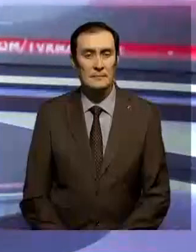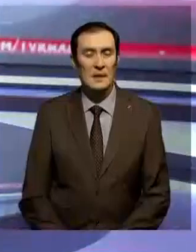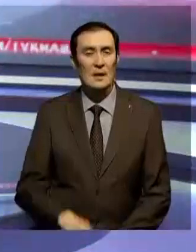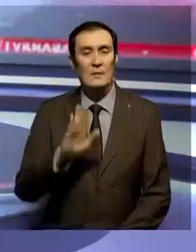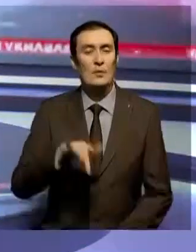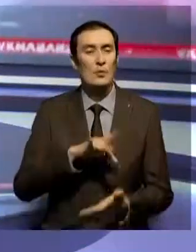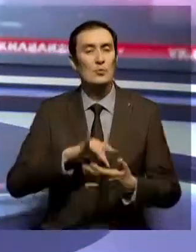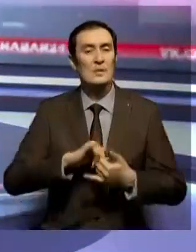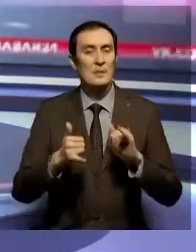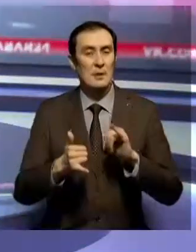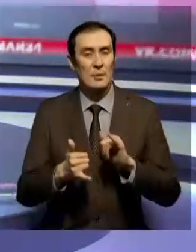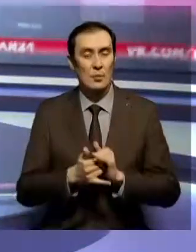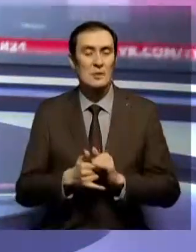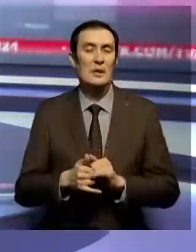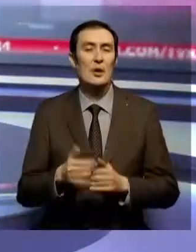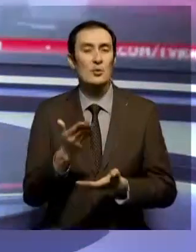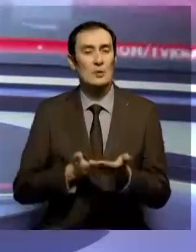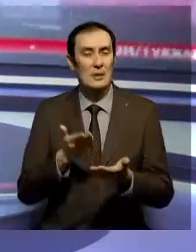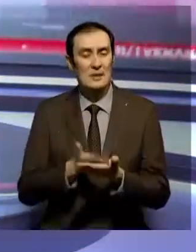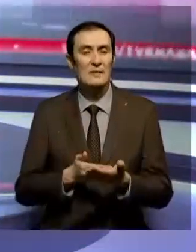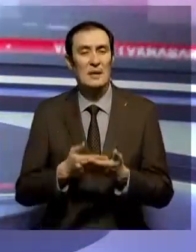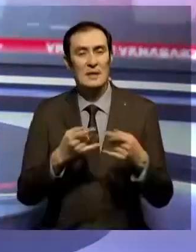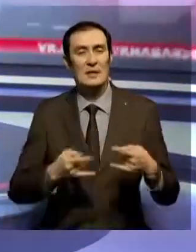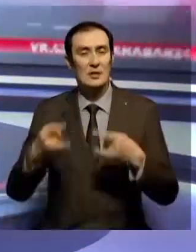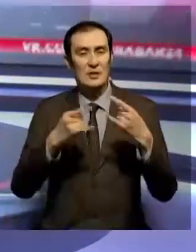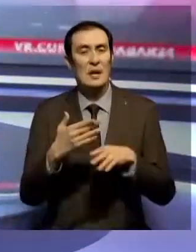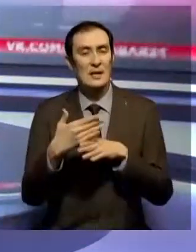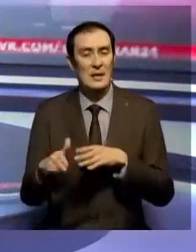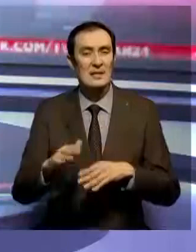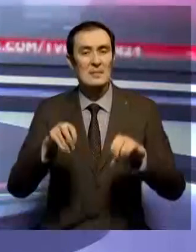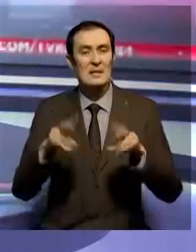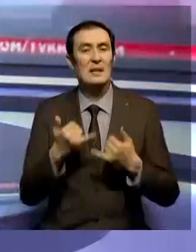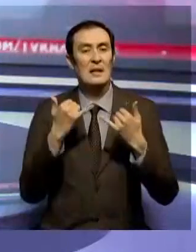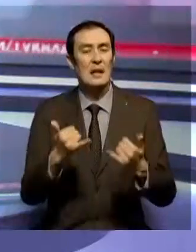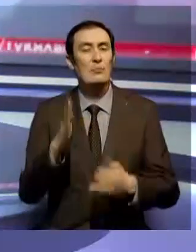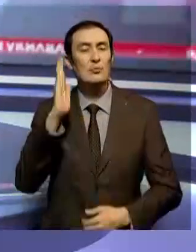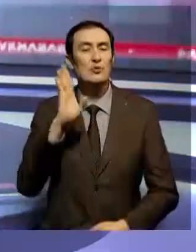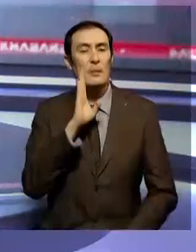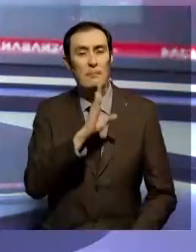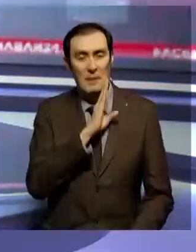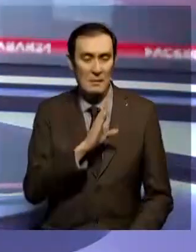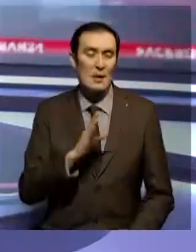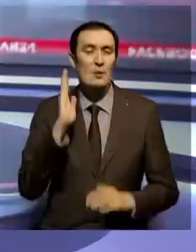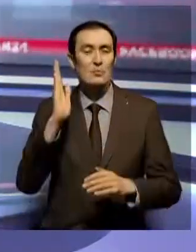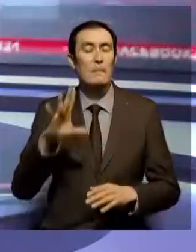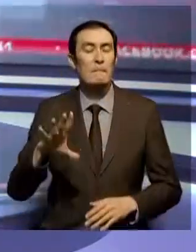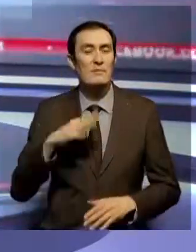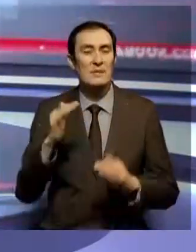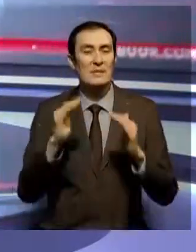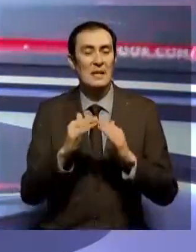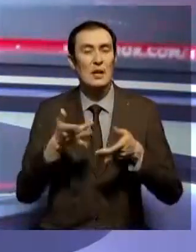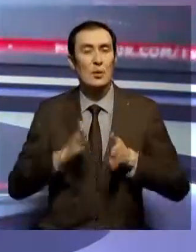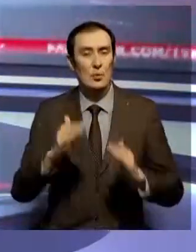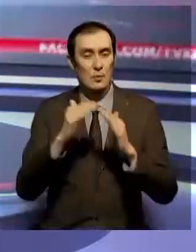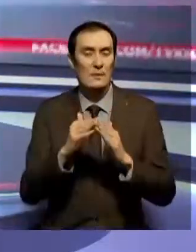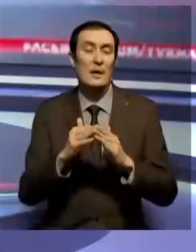в усть-каменогорске появилась консультативно-диагностическое отделение специально для будущих мам бывшее здание роддома в